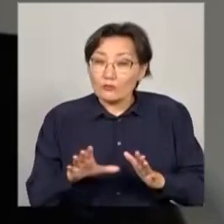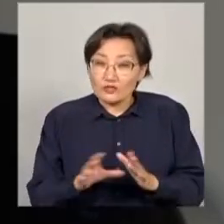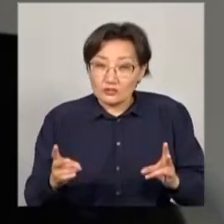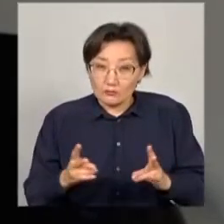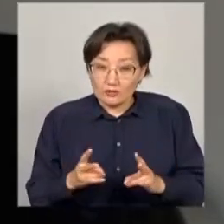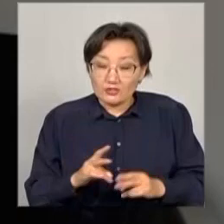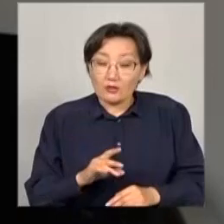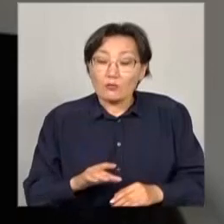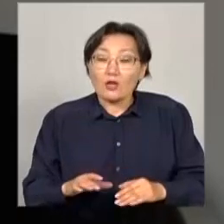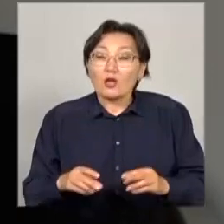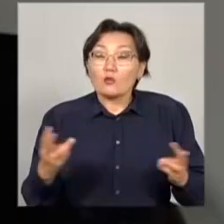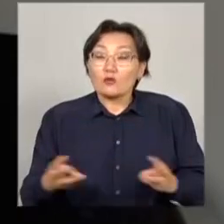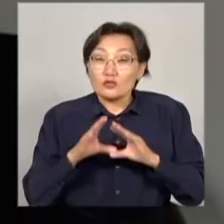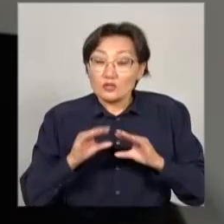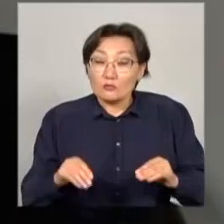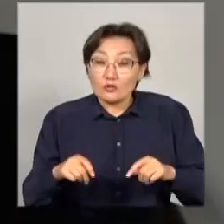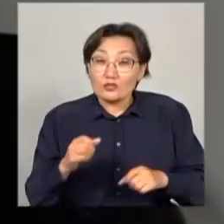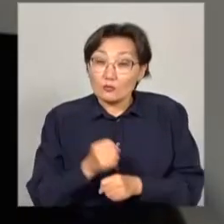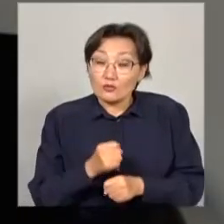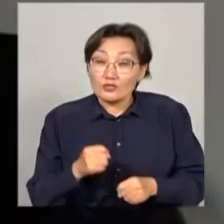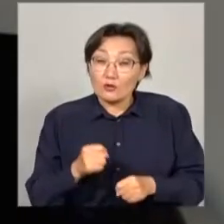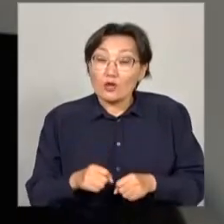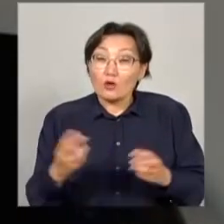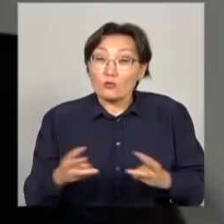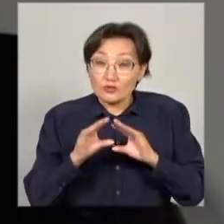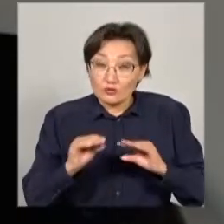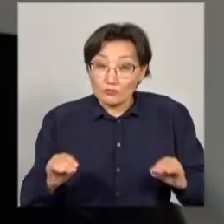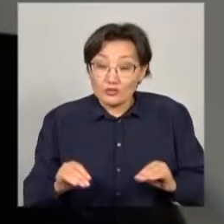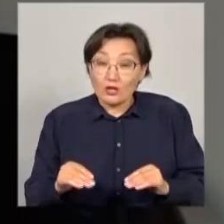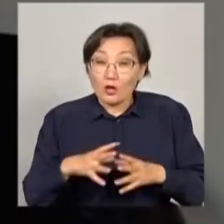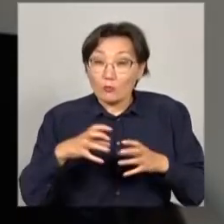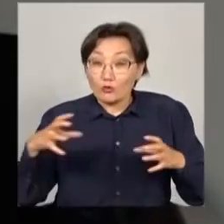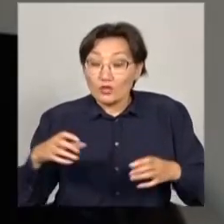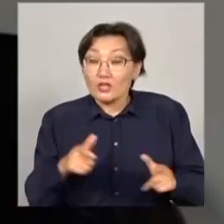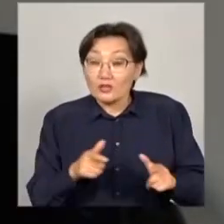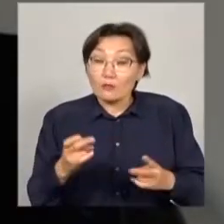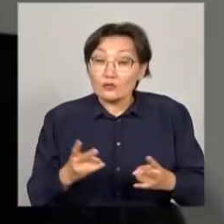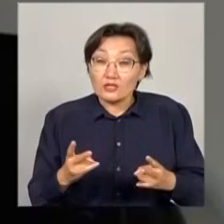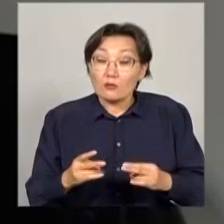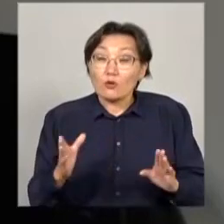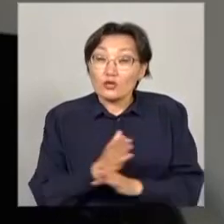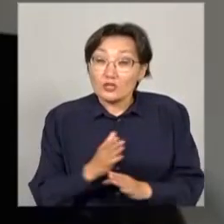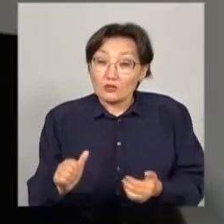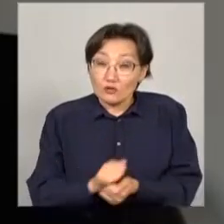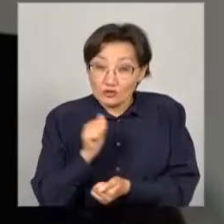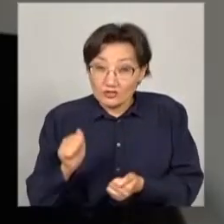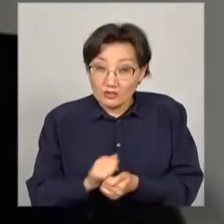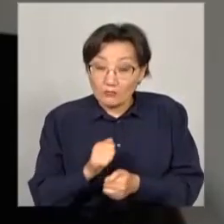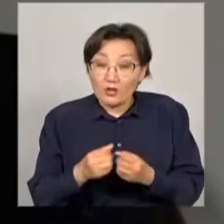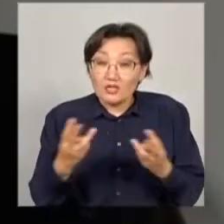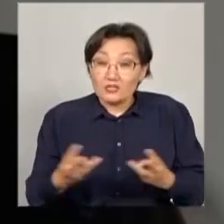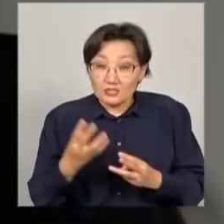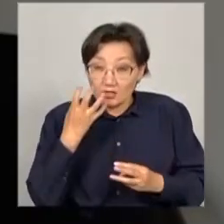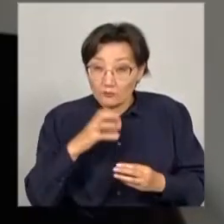өрт шалған аймақта жауынды қолдан жасау үшін, ондағы өрт сөндіру үшін тағы да бұлт жасақтау керек. Ал ондағы климаттың құрғақтығы мен өрттің